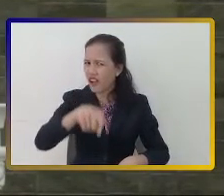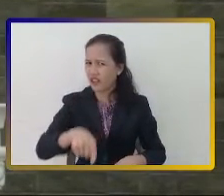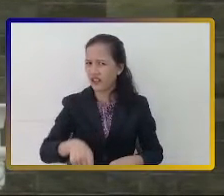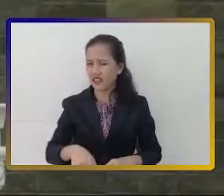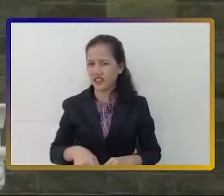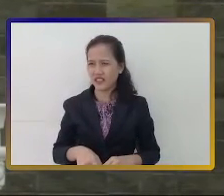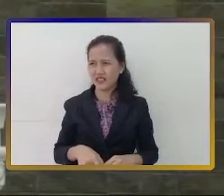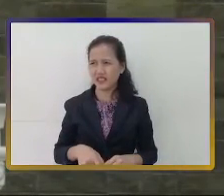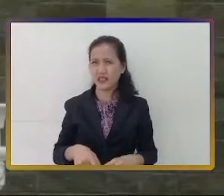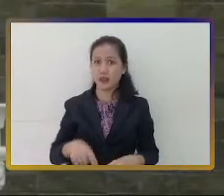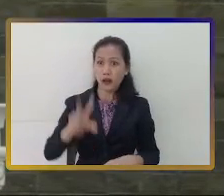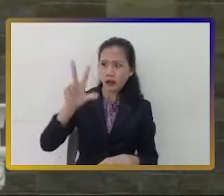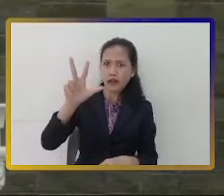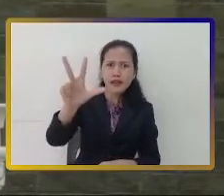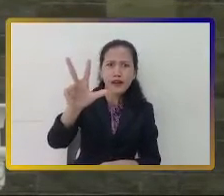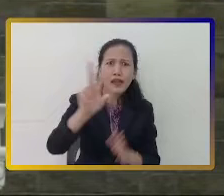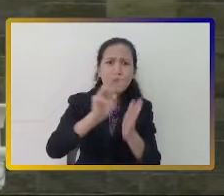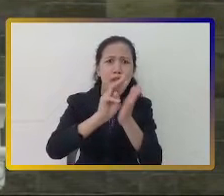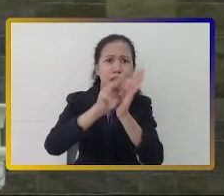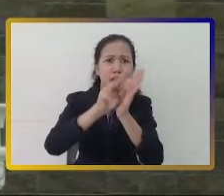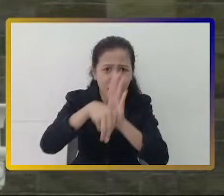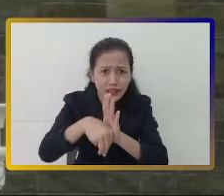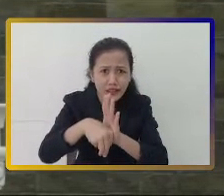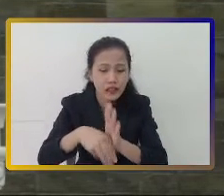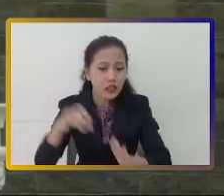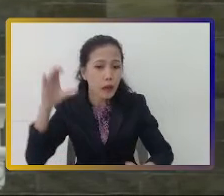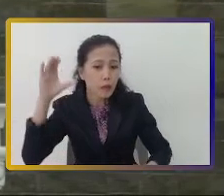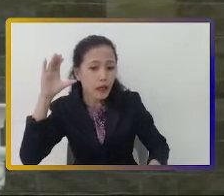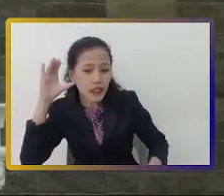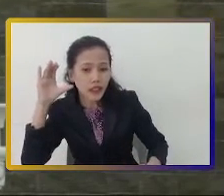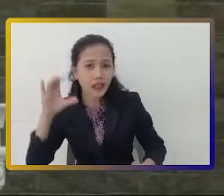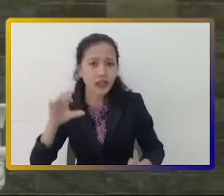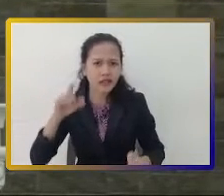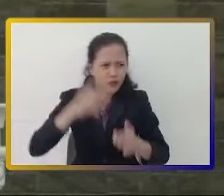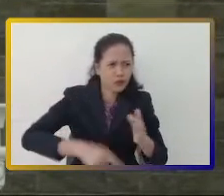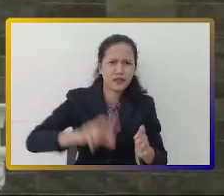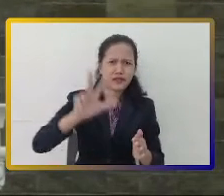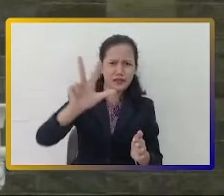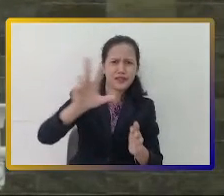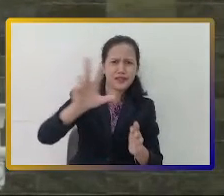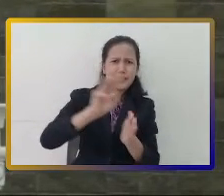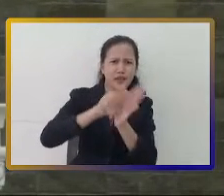What is 3 minutes? 3 minutes lang po yung audio eh. What is 3 minutes,